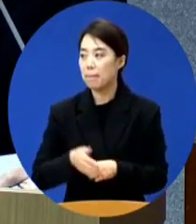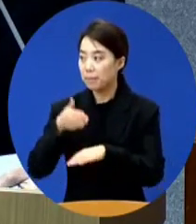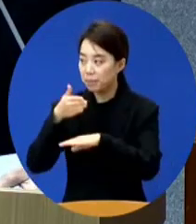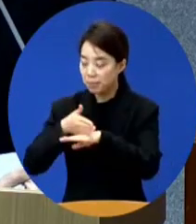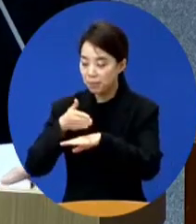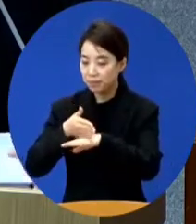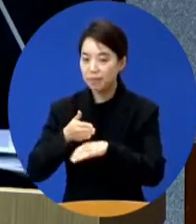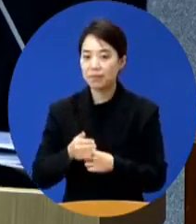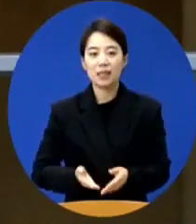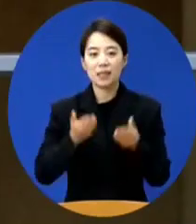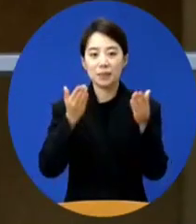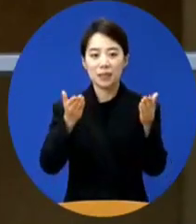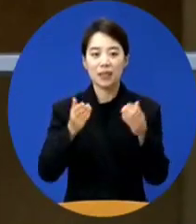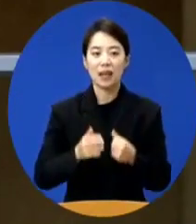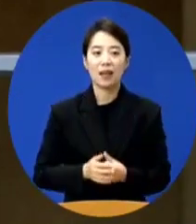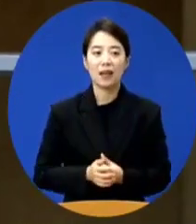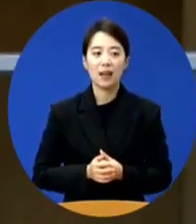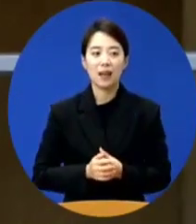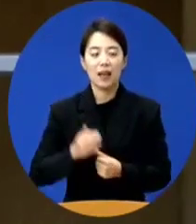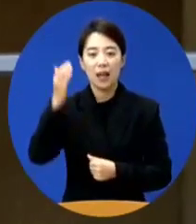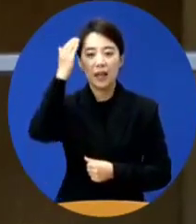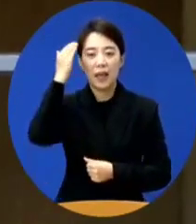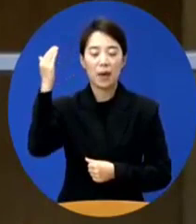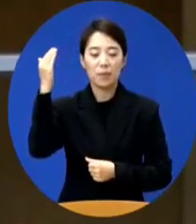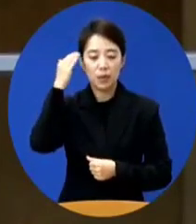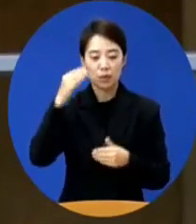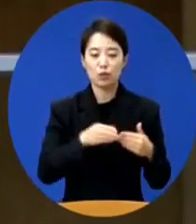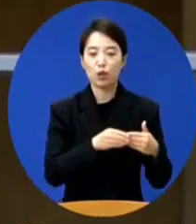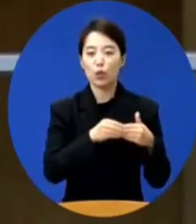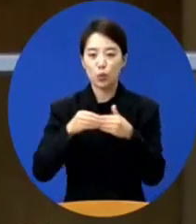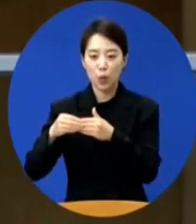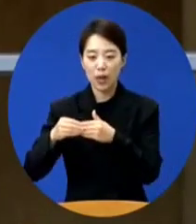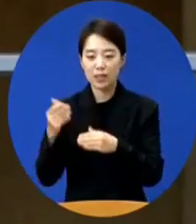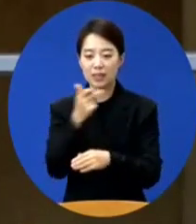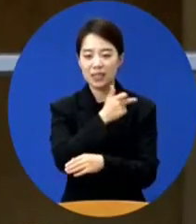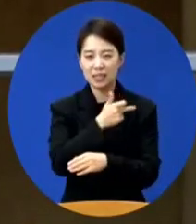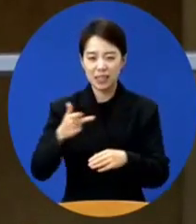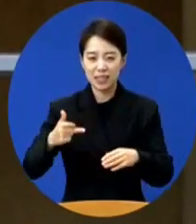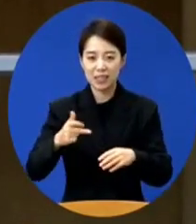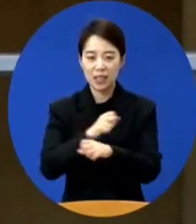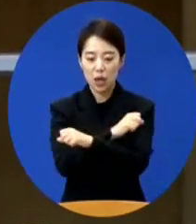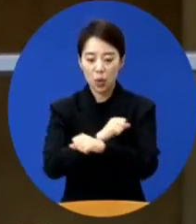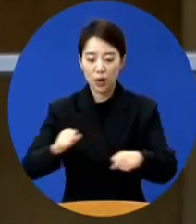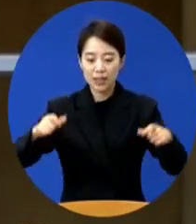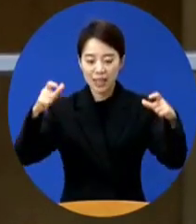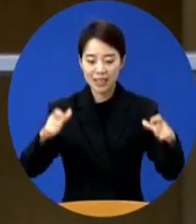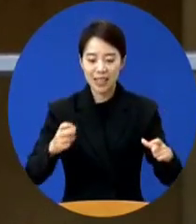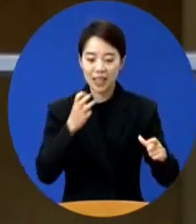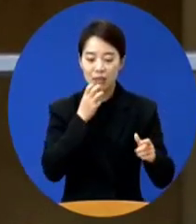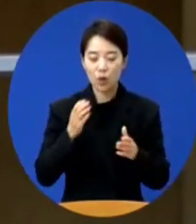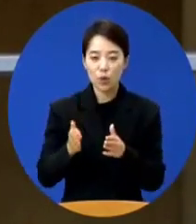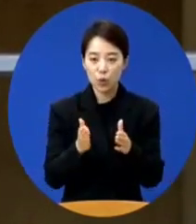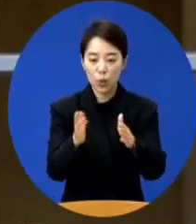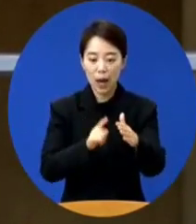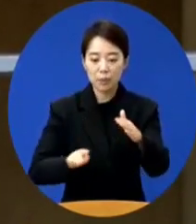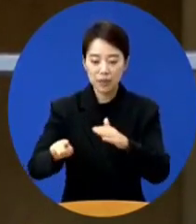감사합니다. 예, 감사합니다. 대한민국을 선도하고 있는 최대 광역 자치단체인 경기도가